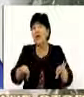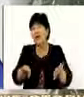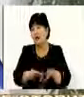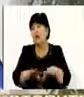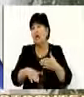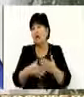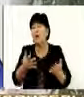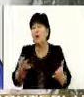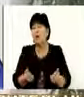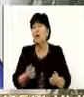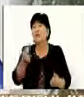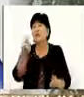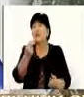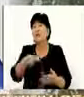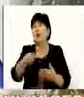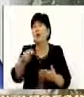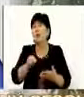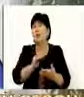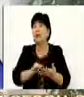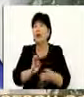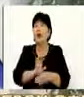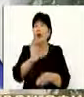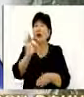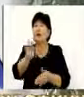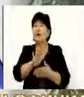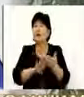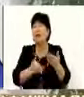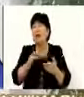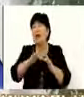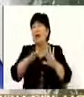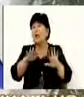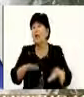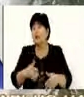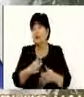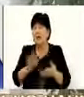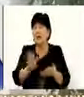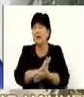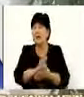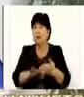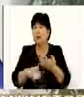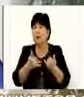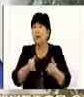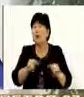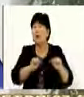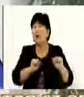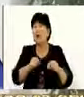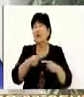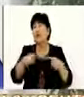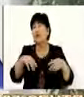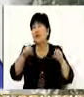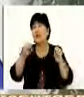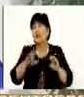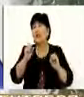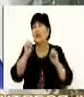помогать получение цифровой подписи и написание отправки заявления в электронной форме бесплатную помощь оказывают адвокат и другие специалисты